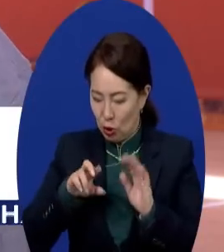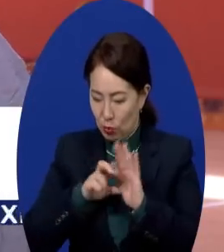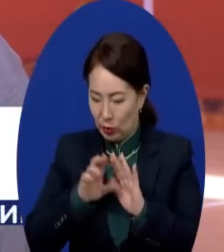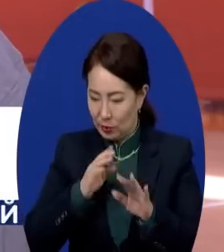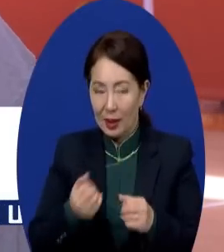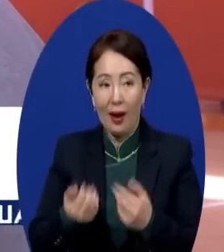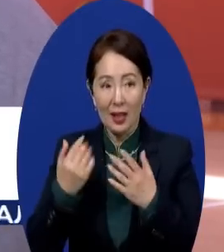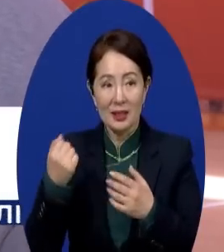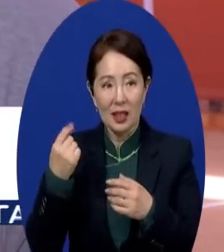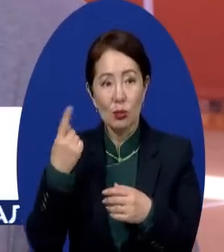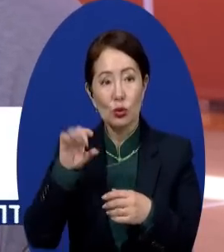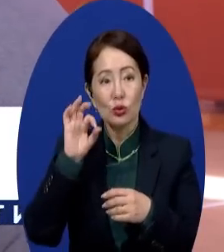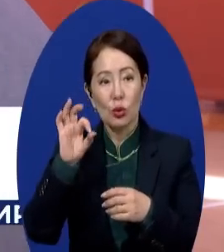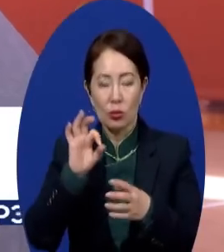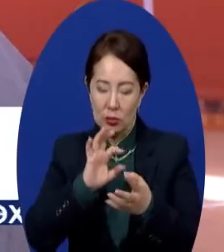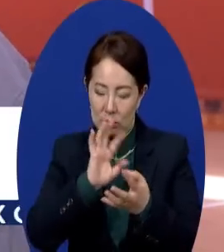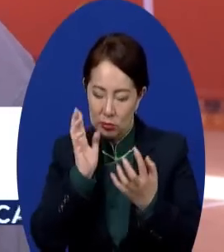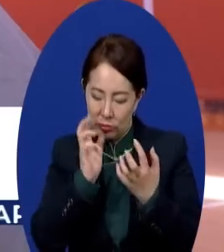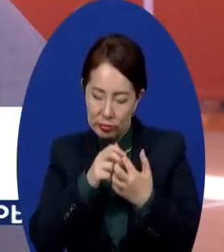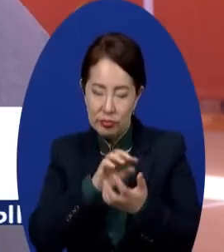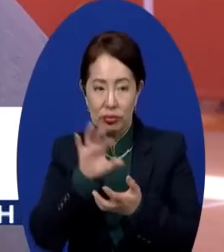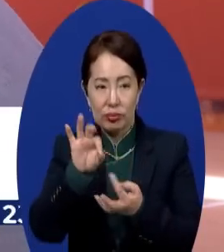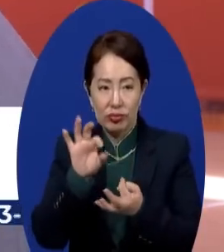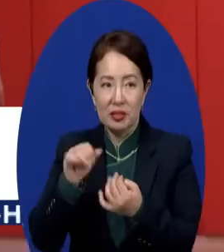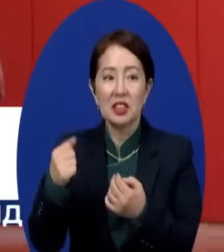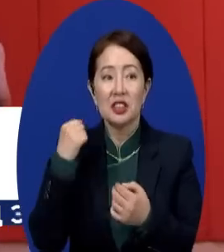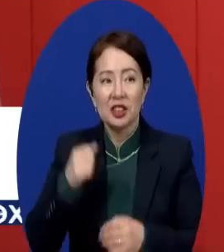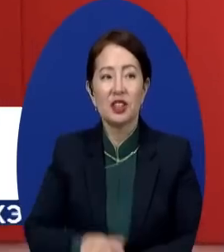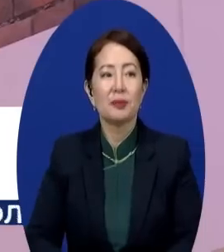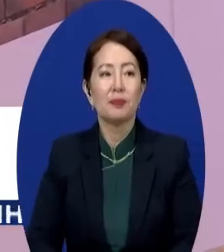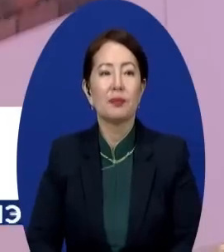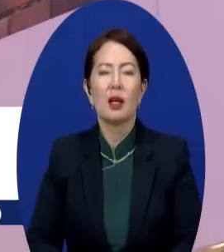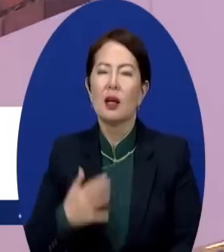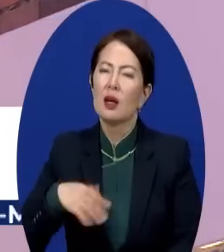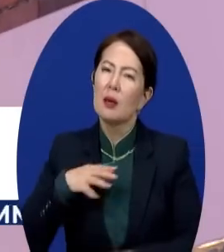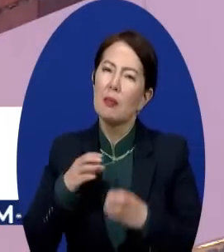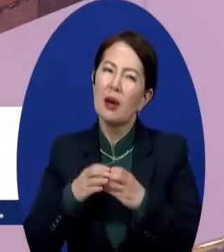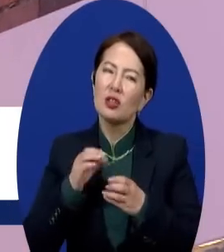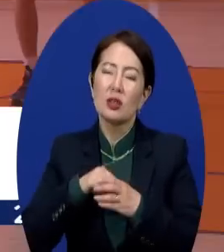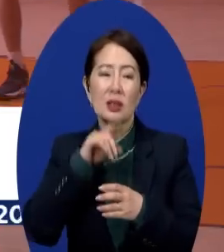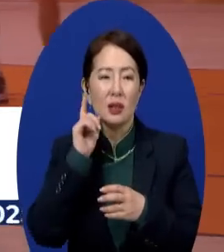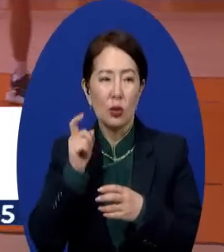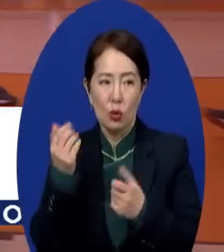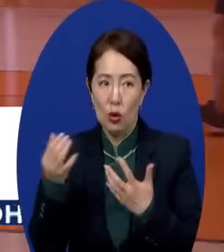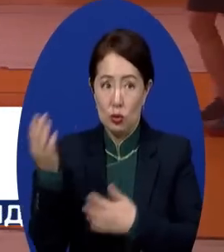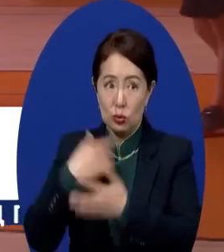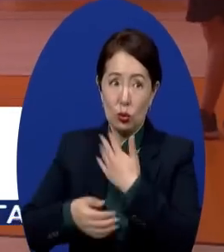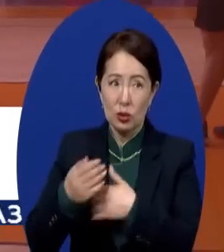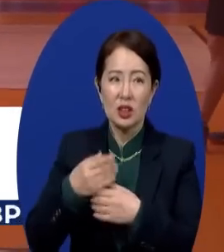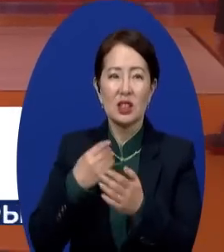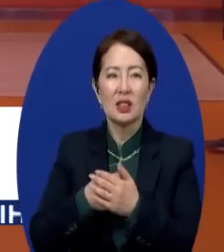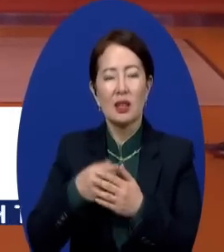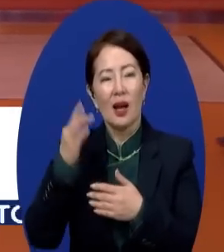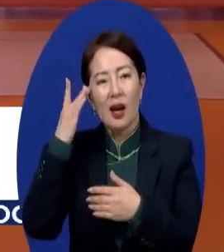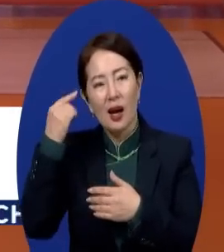болох хамгийн зөв миксийн л гарахыг хичээж байгаа бид нар. Багийн бүрэлдэхүүнд залуу тоглогчид олноор дуудагджээ. Тухайлбал